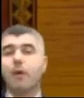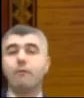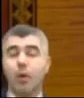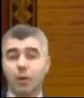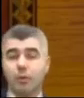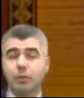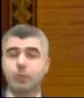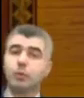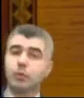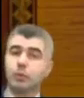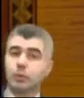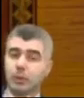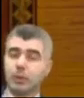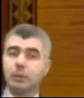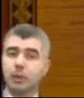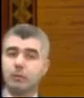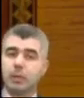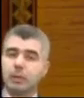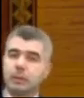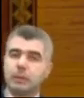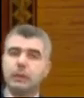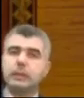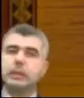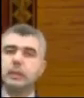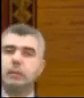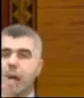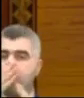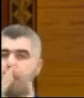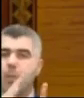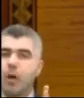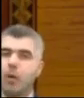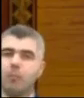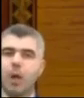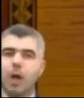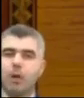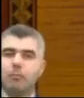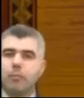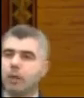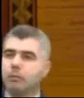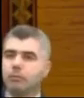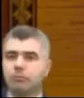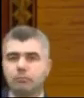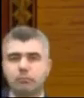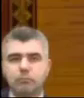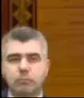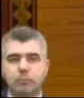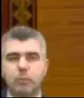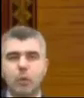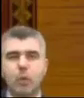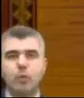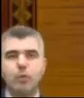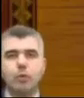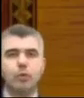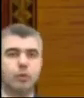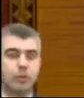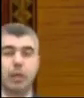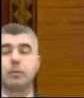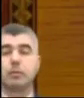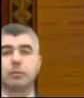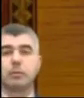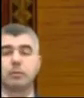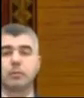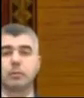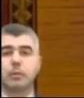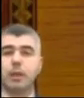بلدينا، وكانت فرنسا دائما إلى جانب المغرب من أجل مواكبة ديناميكيتها الاقتصادية والاجتماعية في